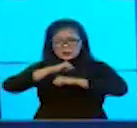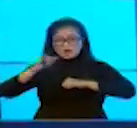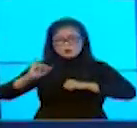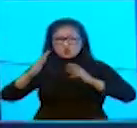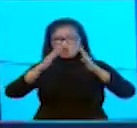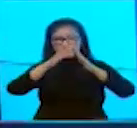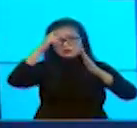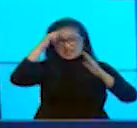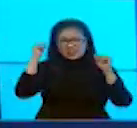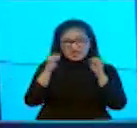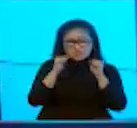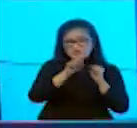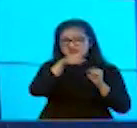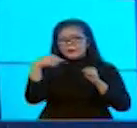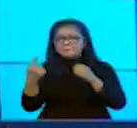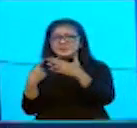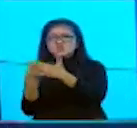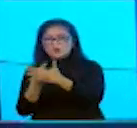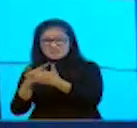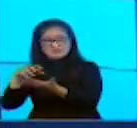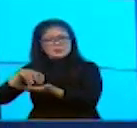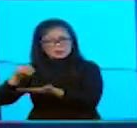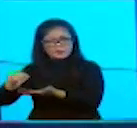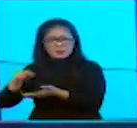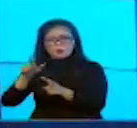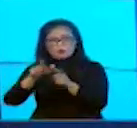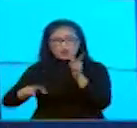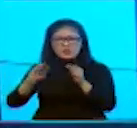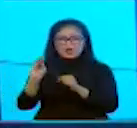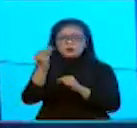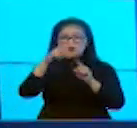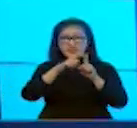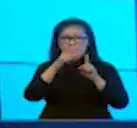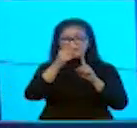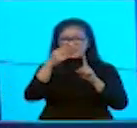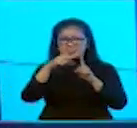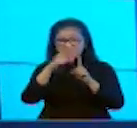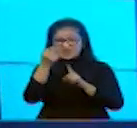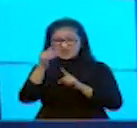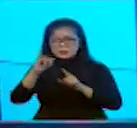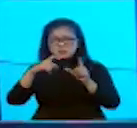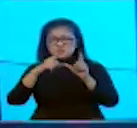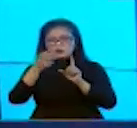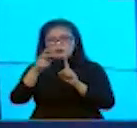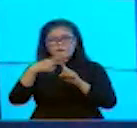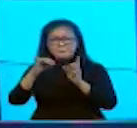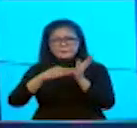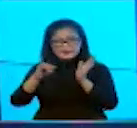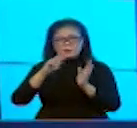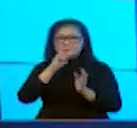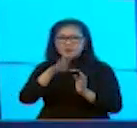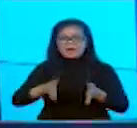hingga isolasi. Namun Wakil Ketua DPR RI, Sufmi Dasko Ahmad, menyatakan gedung Nusantara 1 DPR tidak